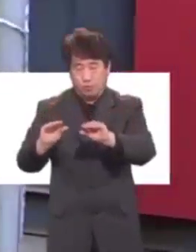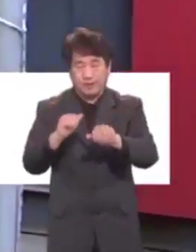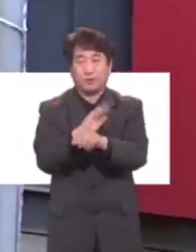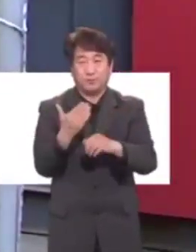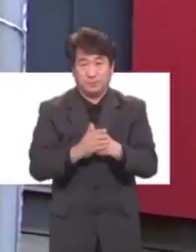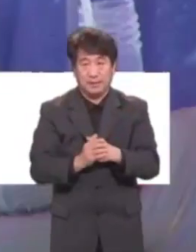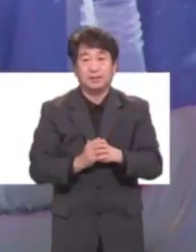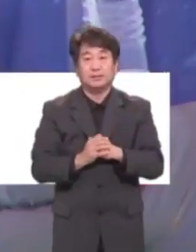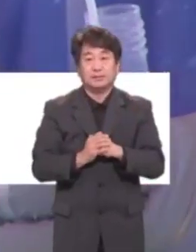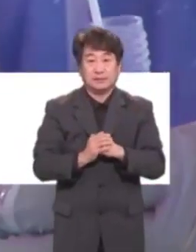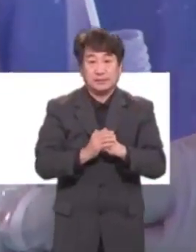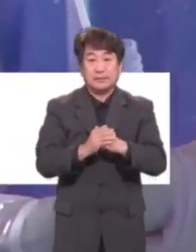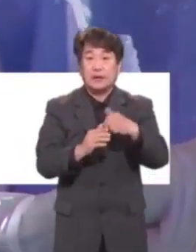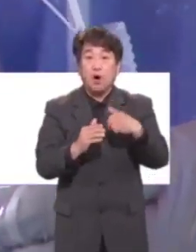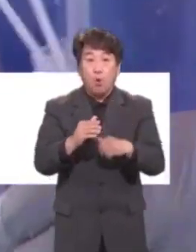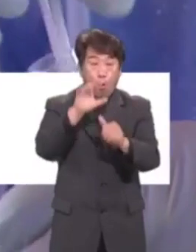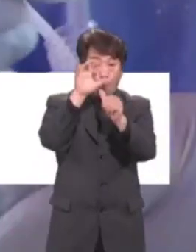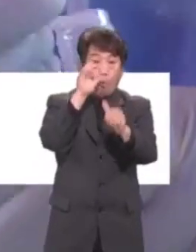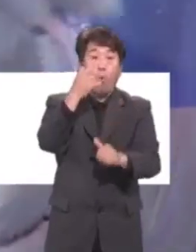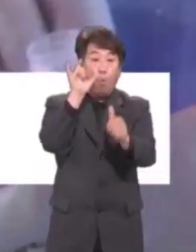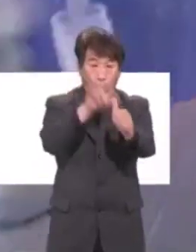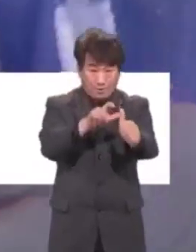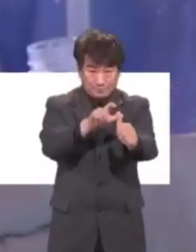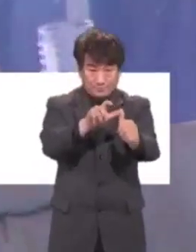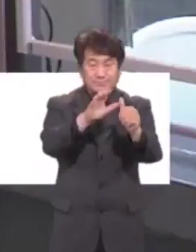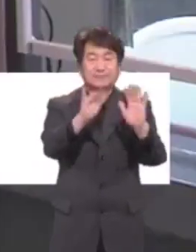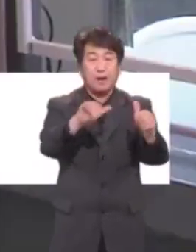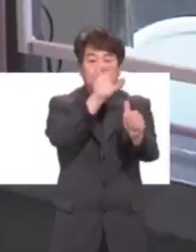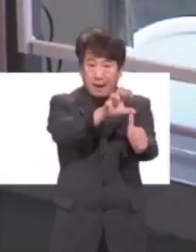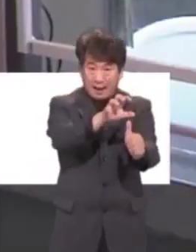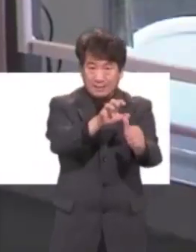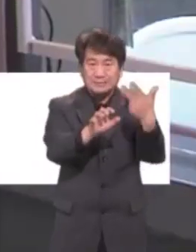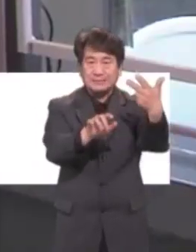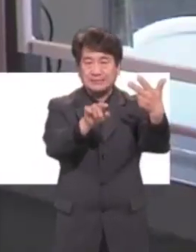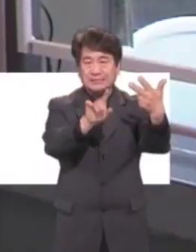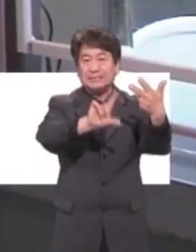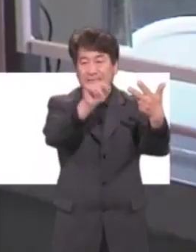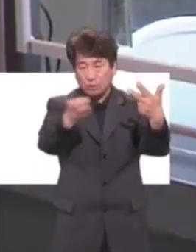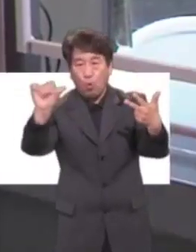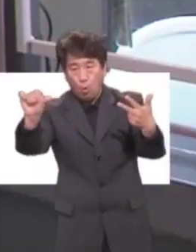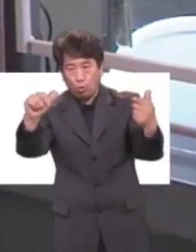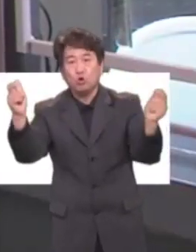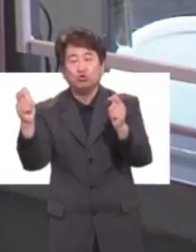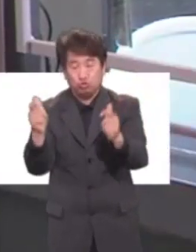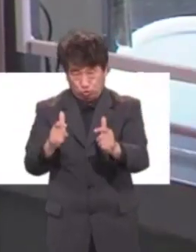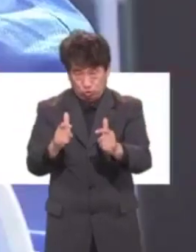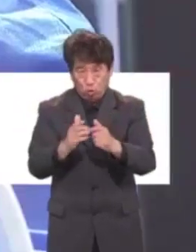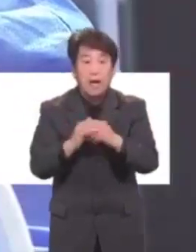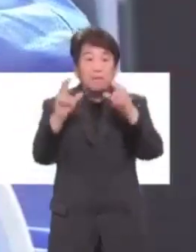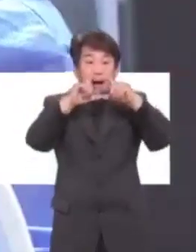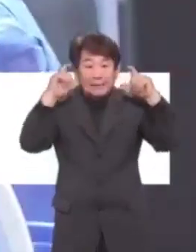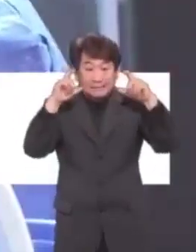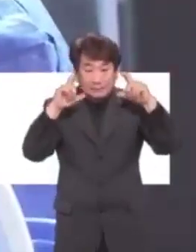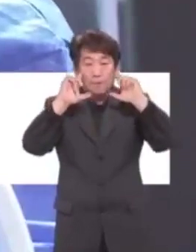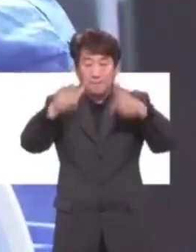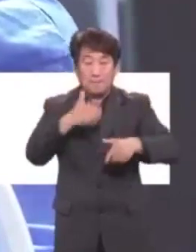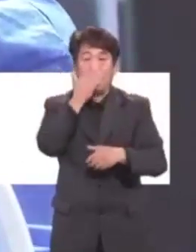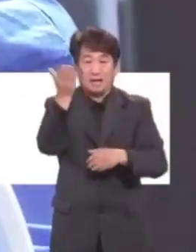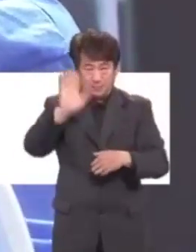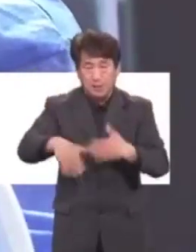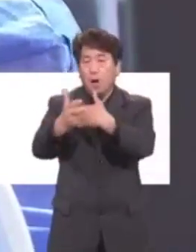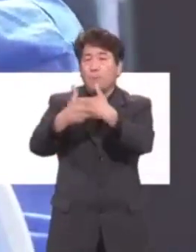확진자 격리의무 사항을 5일 권고로 전환하며 실내 마스크 착용도 권고사항으로 하향 되지만 이번이